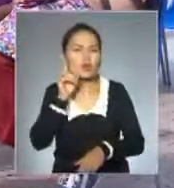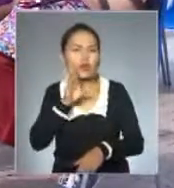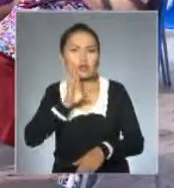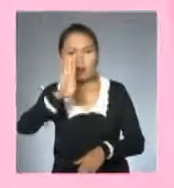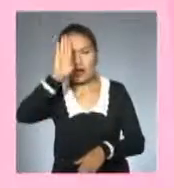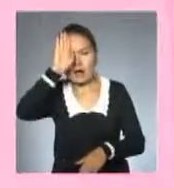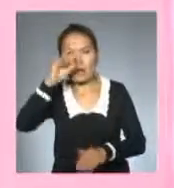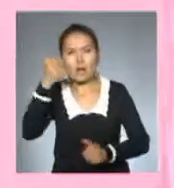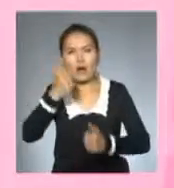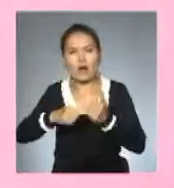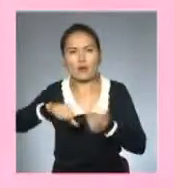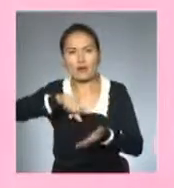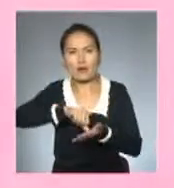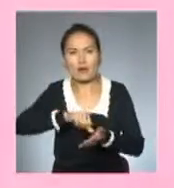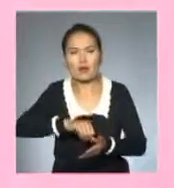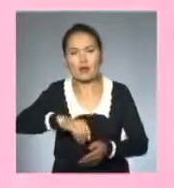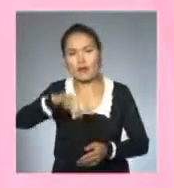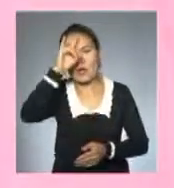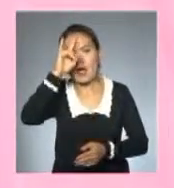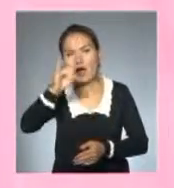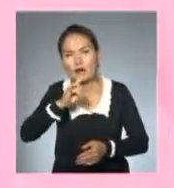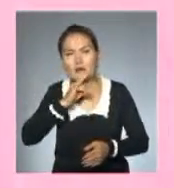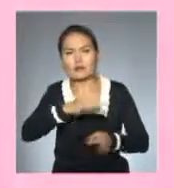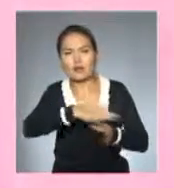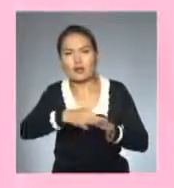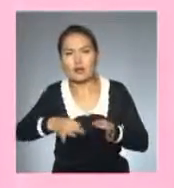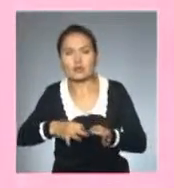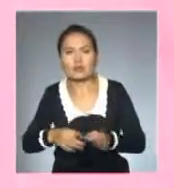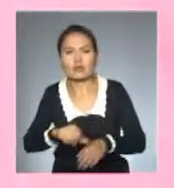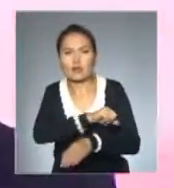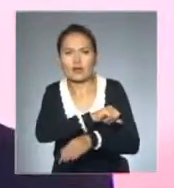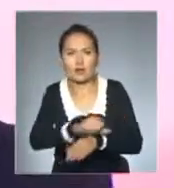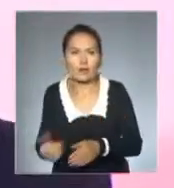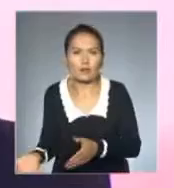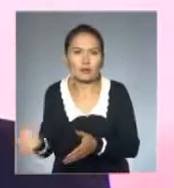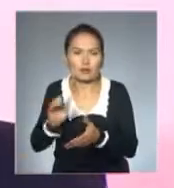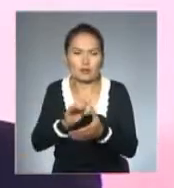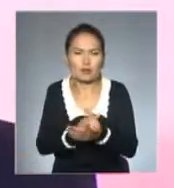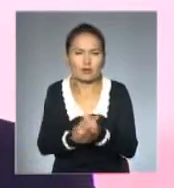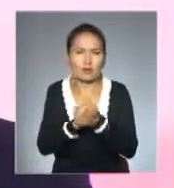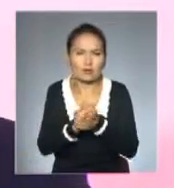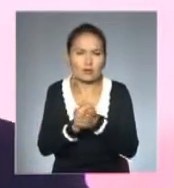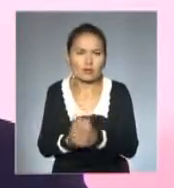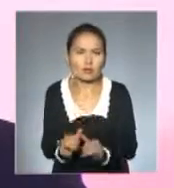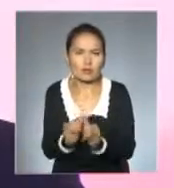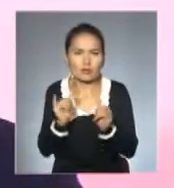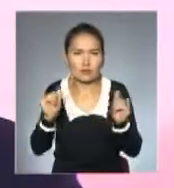байқауы ел мен елді жақындастырып, татулыққа үндейтін өзіндік алтын көпірге айналды.